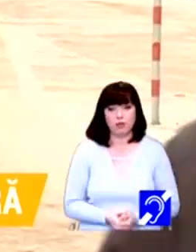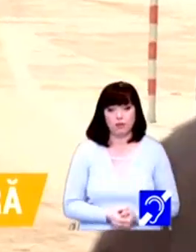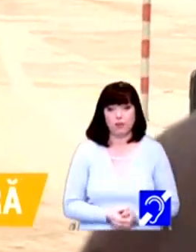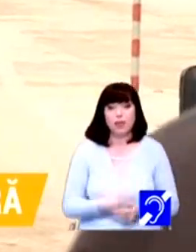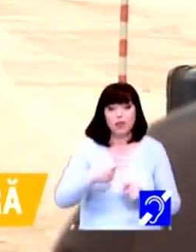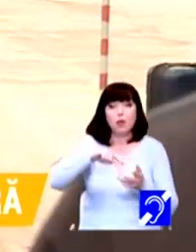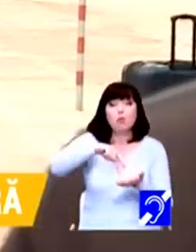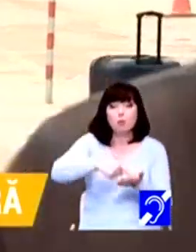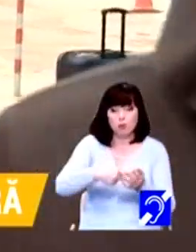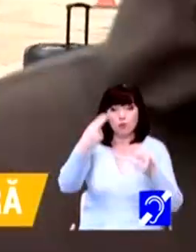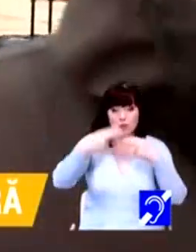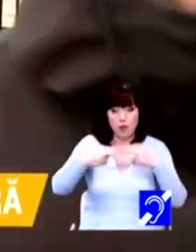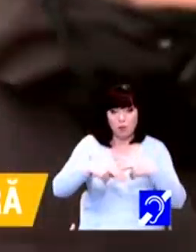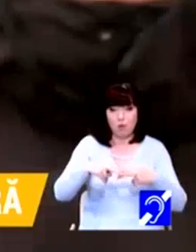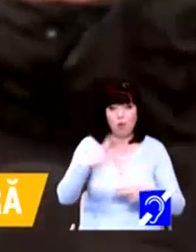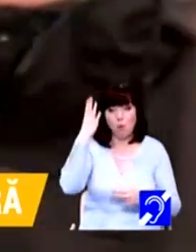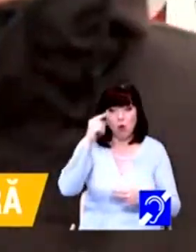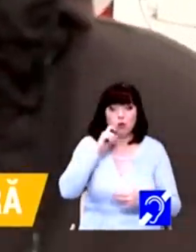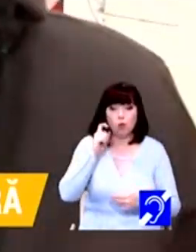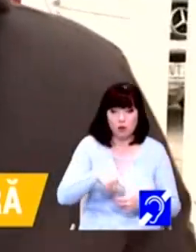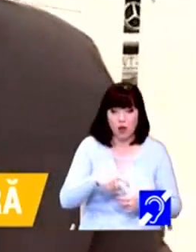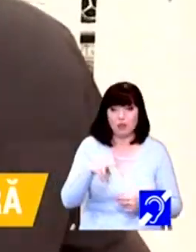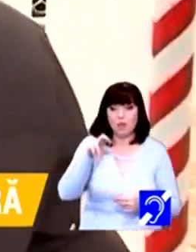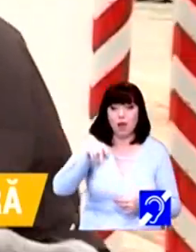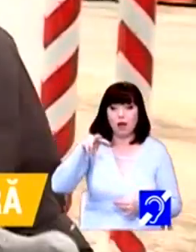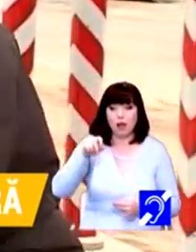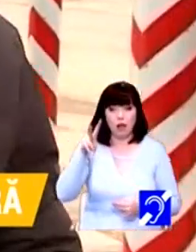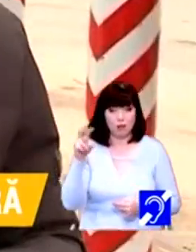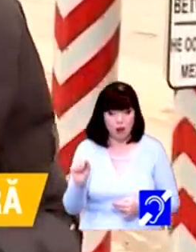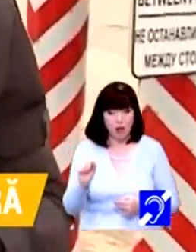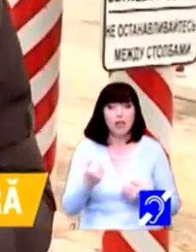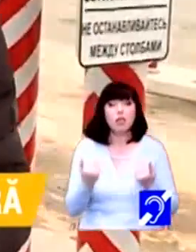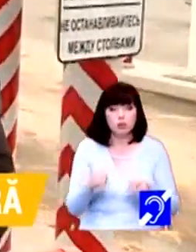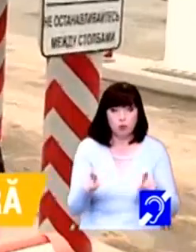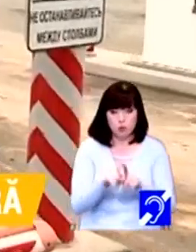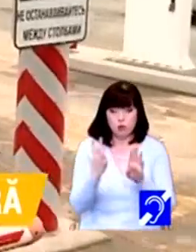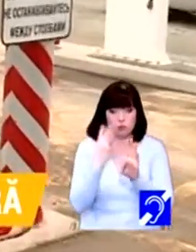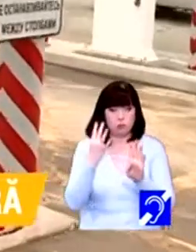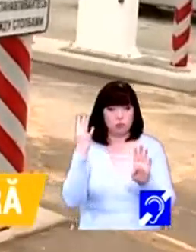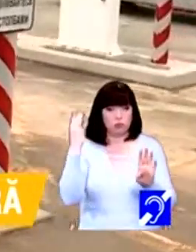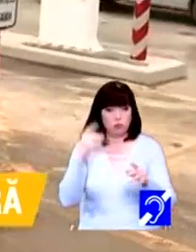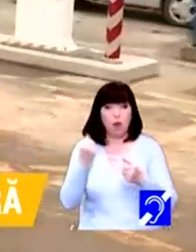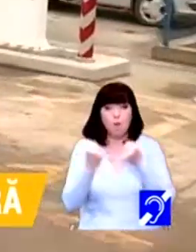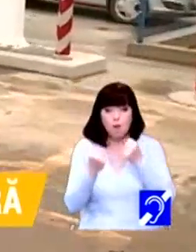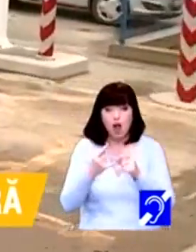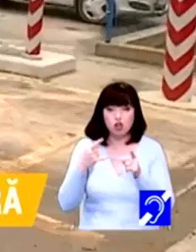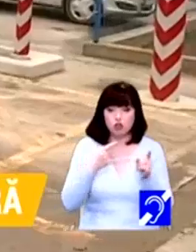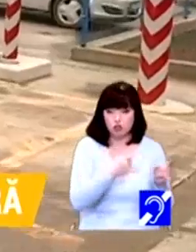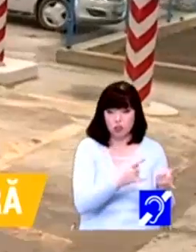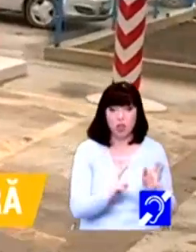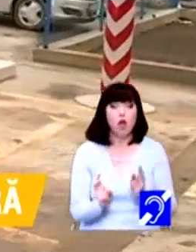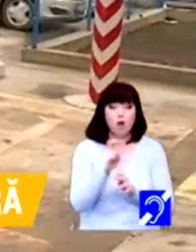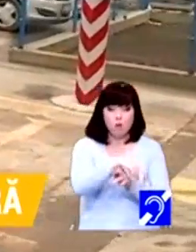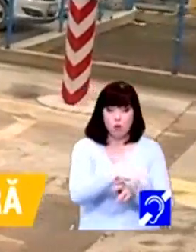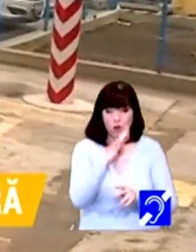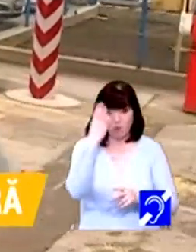La punctul de trecere a frontierei moldo-ucrainene de la Palanca sunt și astăzi cozi kilometrice de mașini pe sensul de intrare în